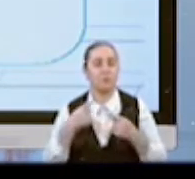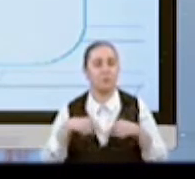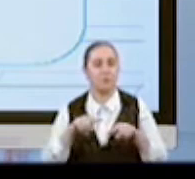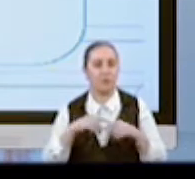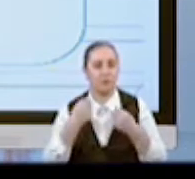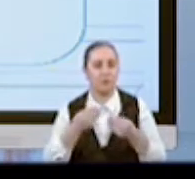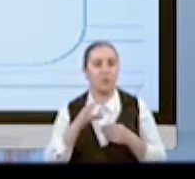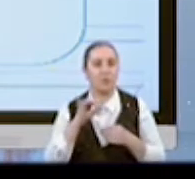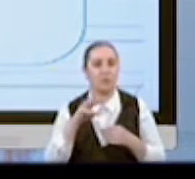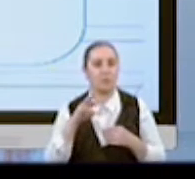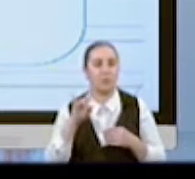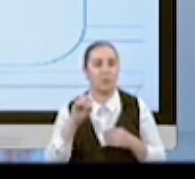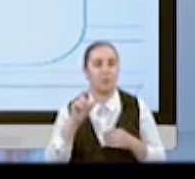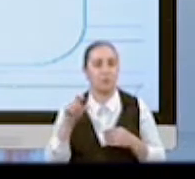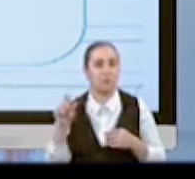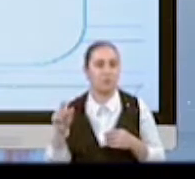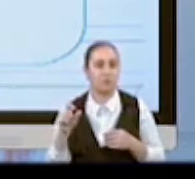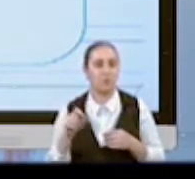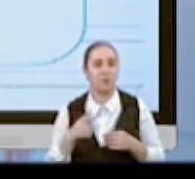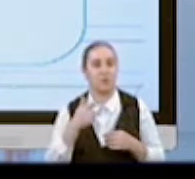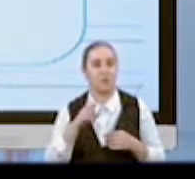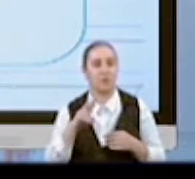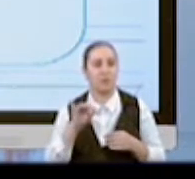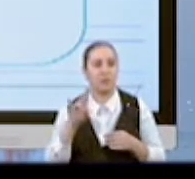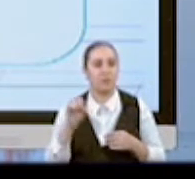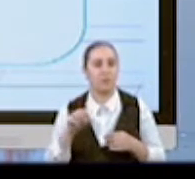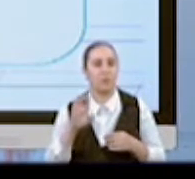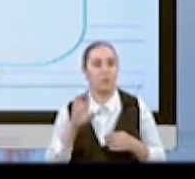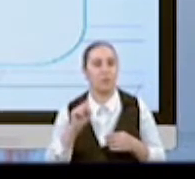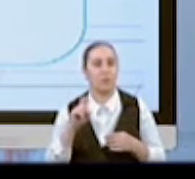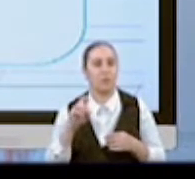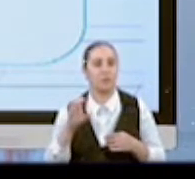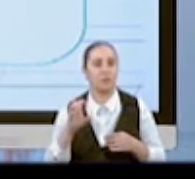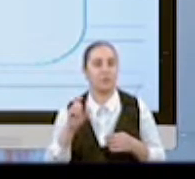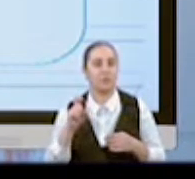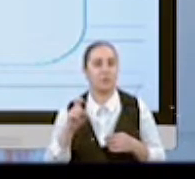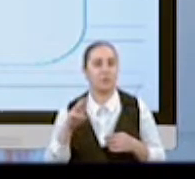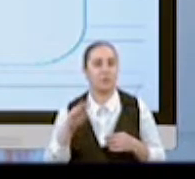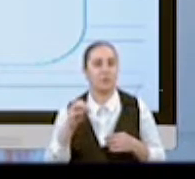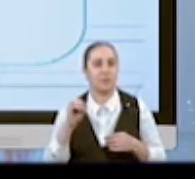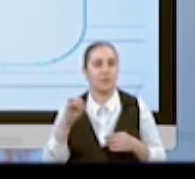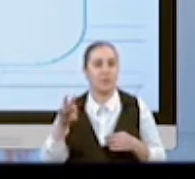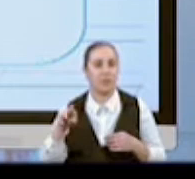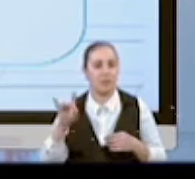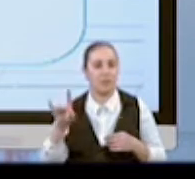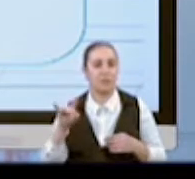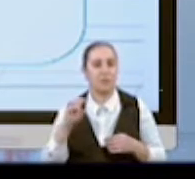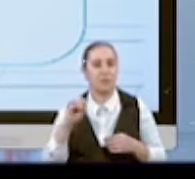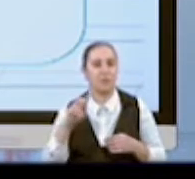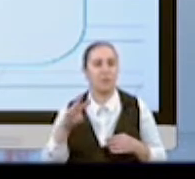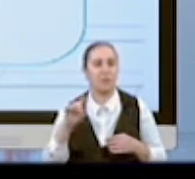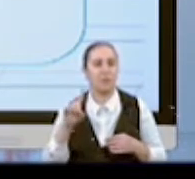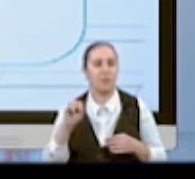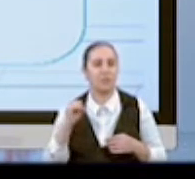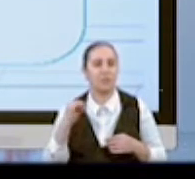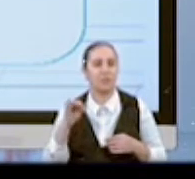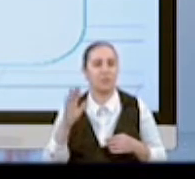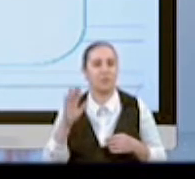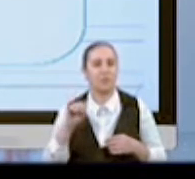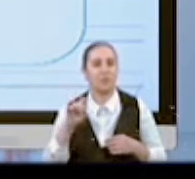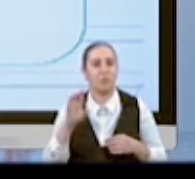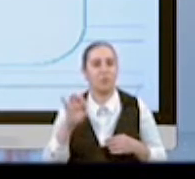Даны имена людей: Галина, Бахтияр, Елизавета,